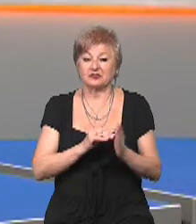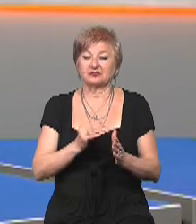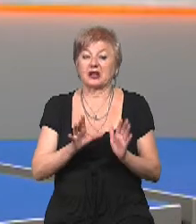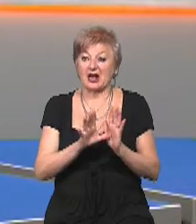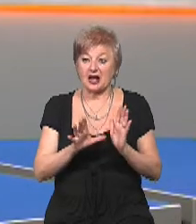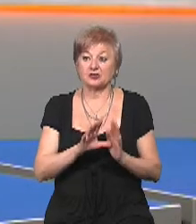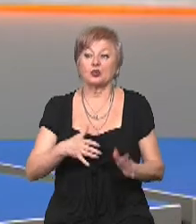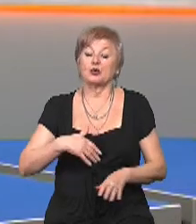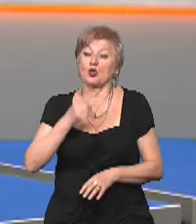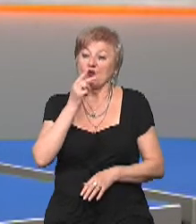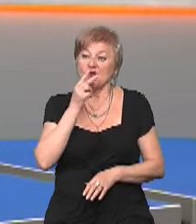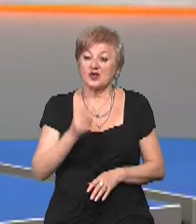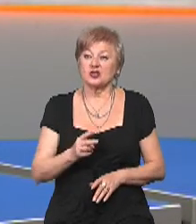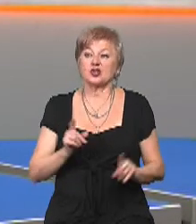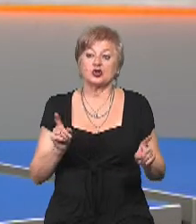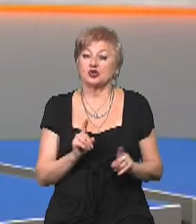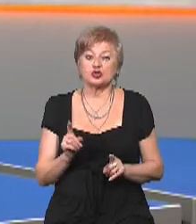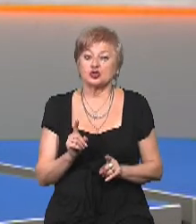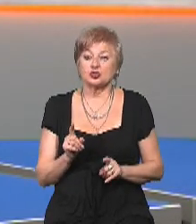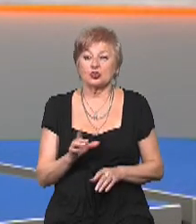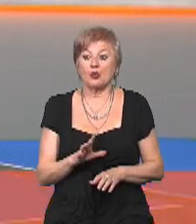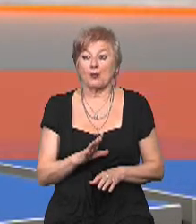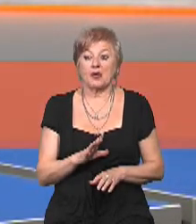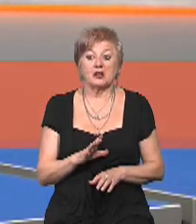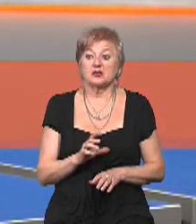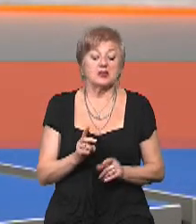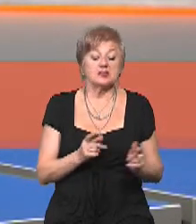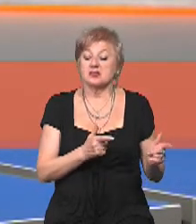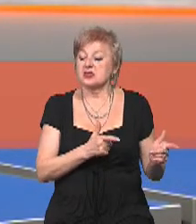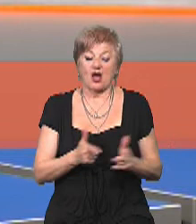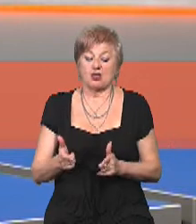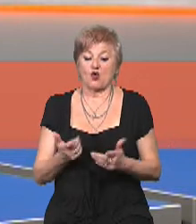Ми побачили, що абсолютно були не готові механізми